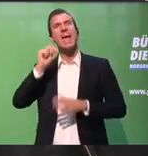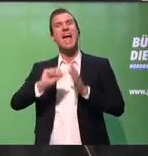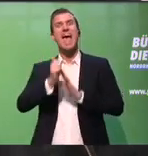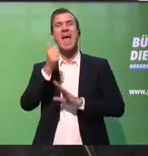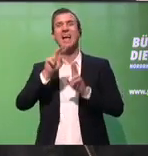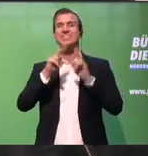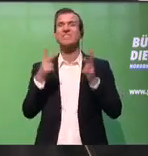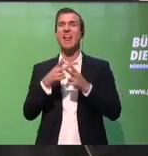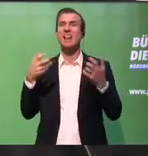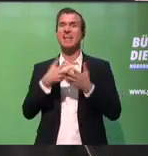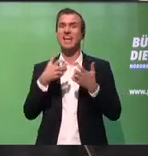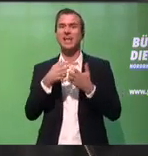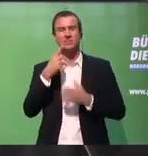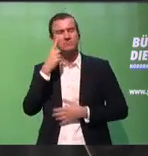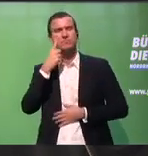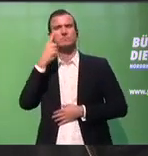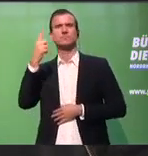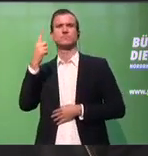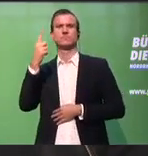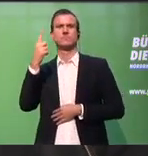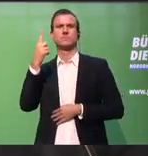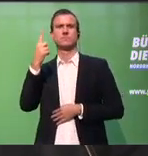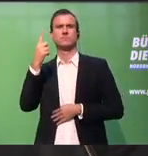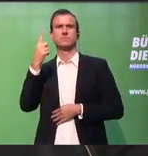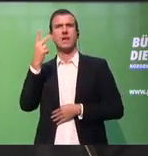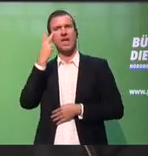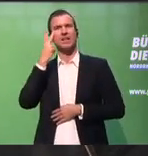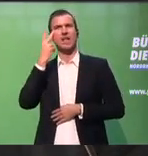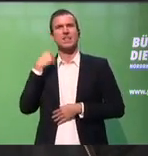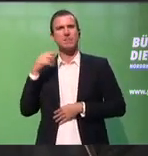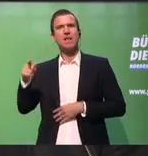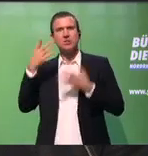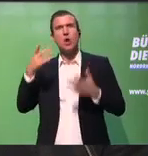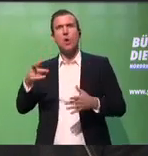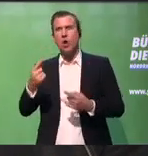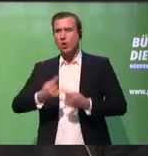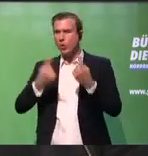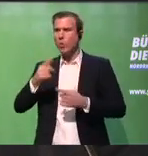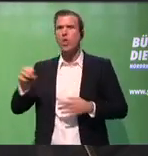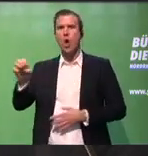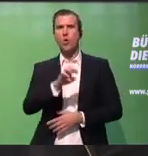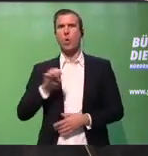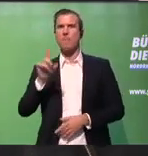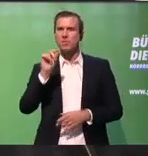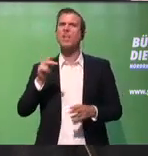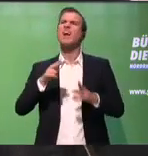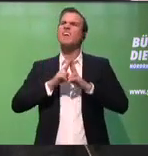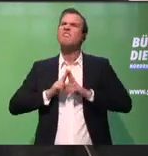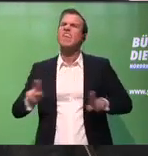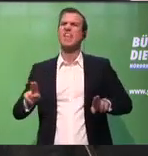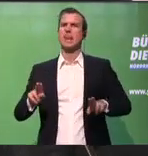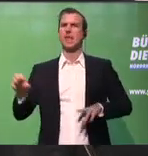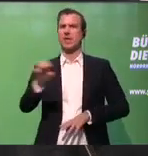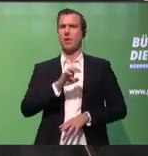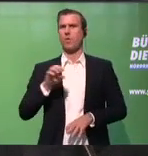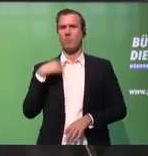Ersten Weltkriegs denken und erinnern, weil auch das ein grünes Europa ist, nämlich ein friedliches Europa.